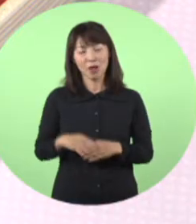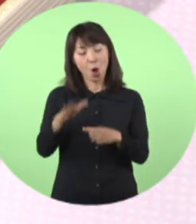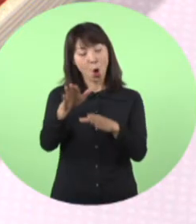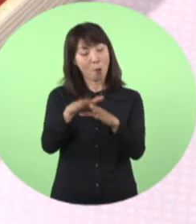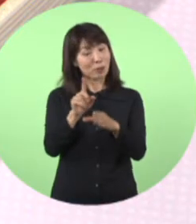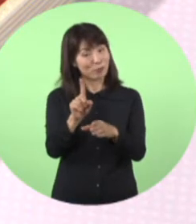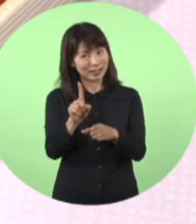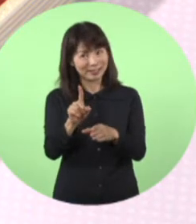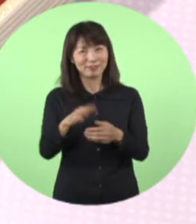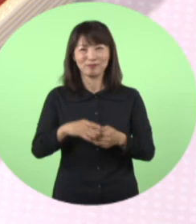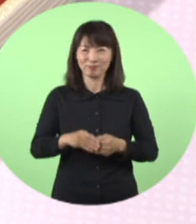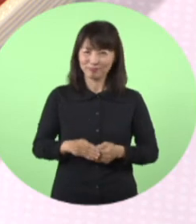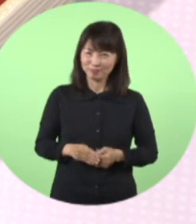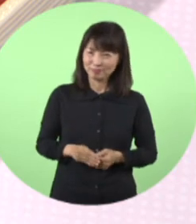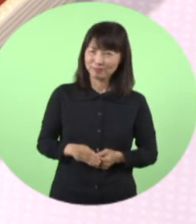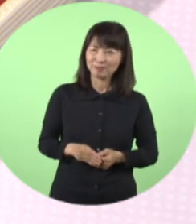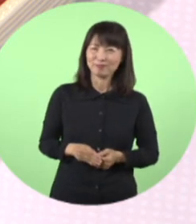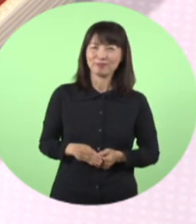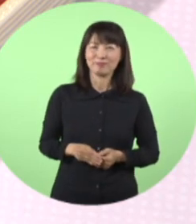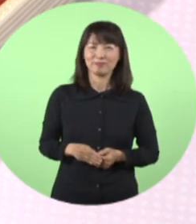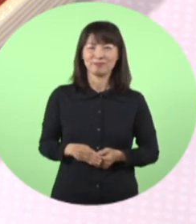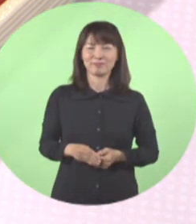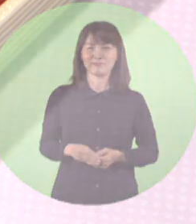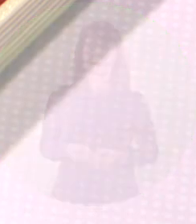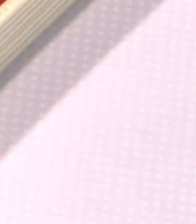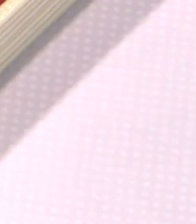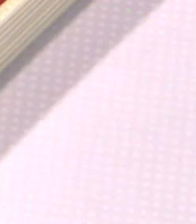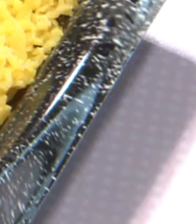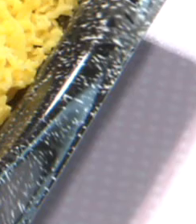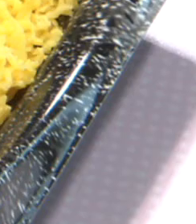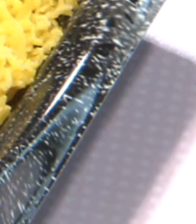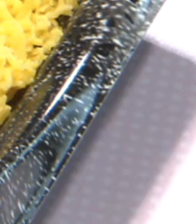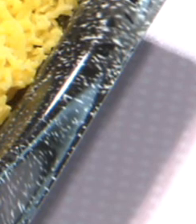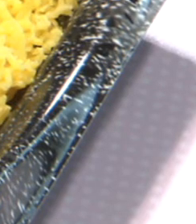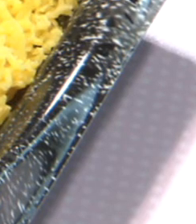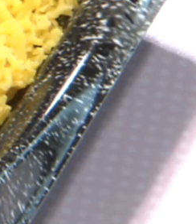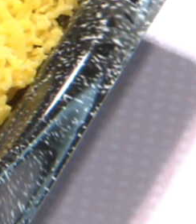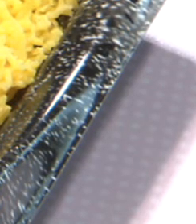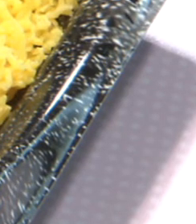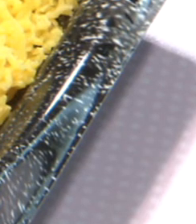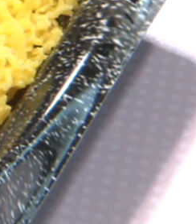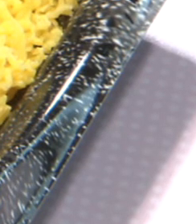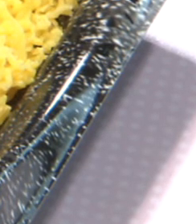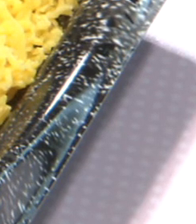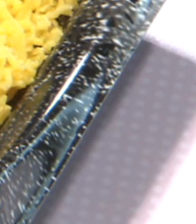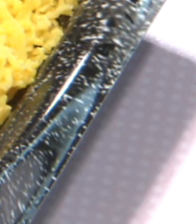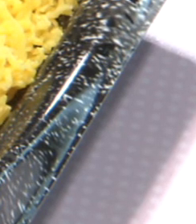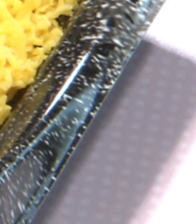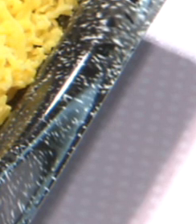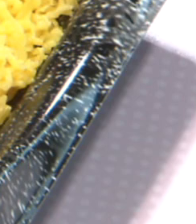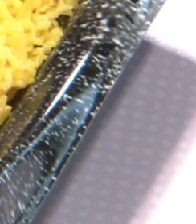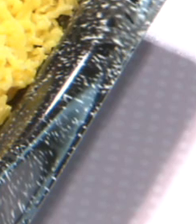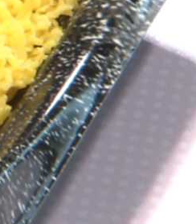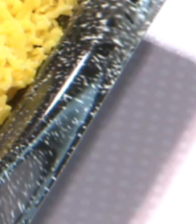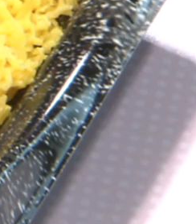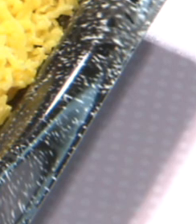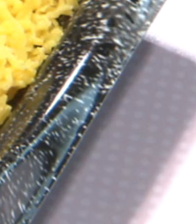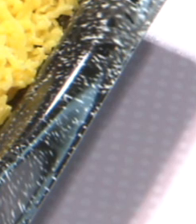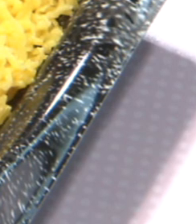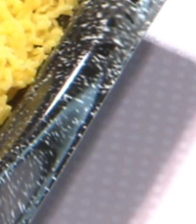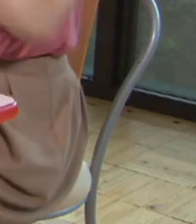ね、折り詰め幕の内弁当なんですよ。ヨルさんのは何ですか。 これはすき焼き重。 あーそれも